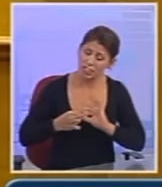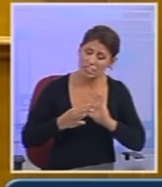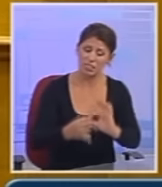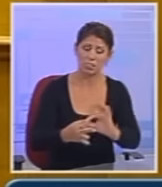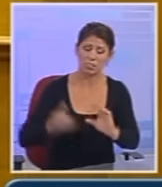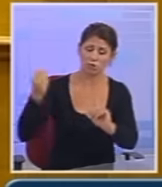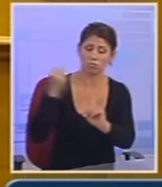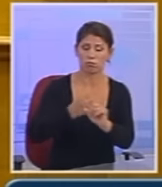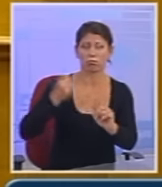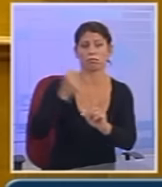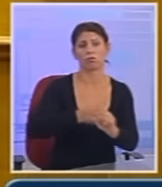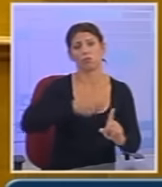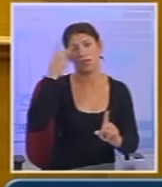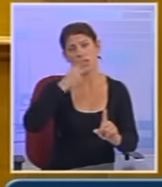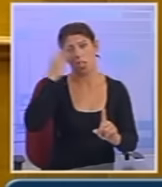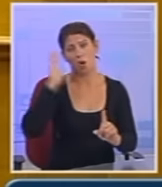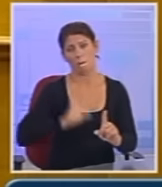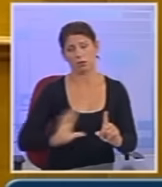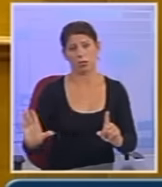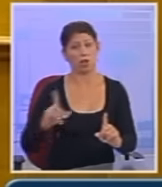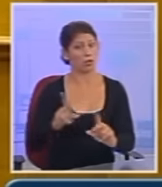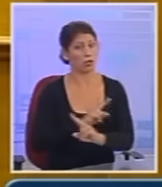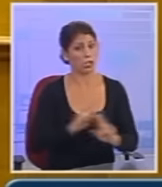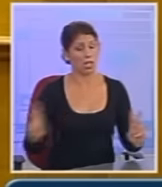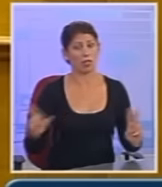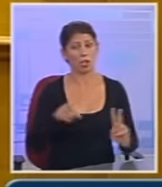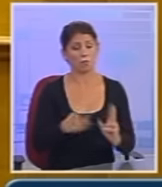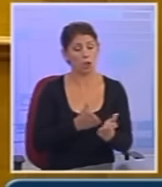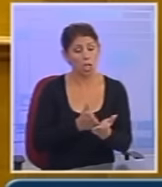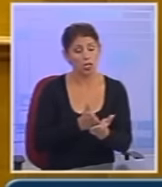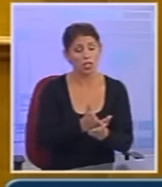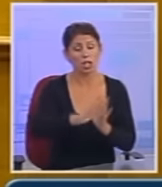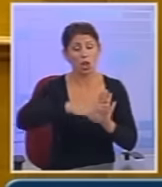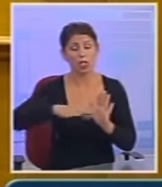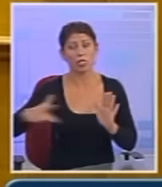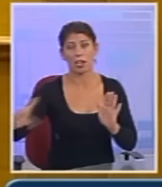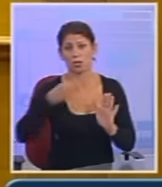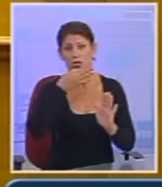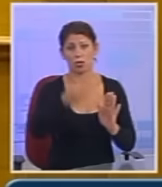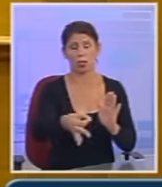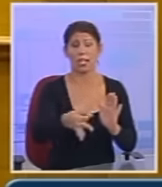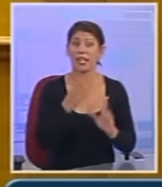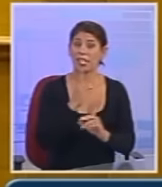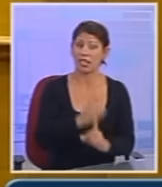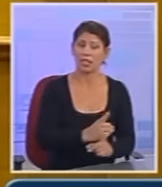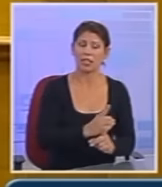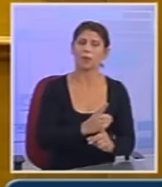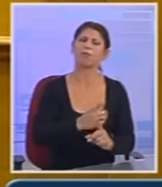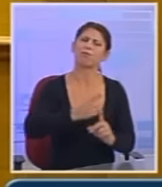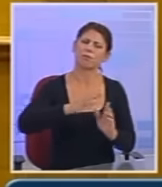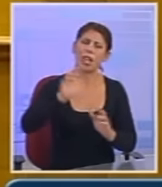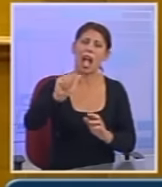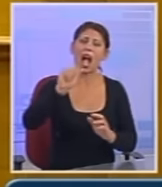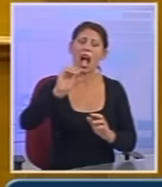των δικαιωμάτων μας όπως ξεκάθαρα αυτά ορίζονται στο δίκαιο της θάλασσας, τόσο στα χωρικά ύδατα όσο και στην